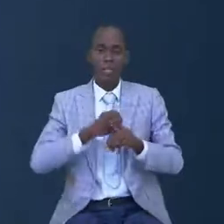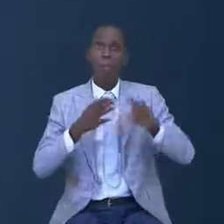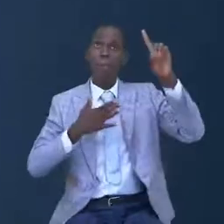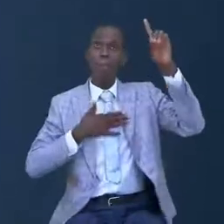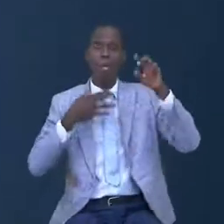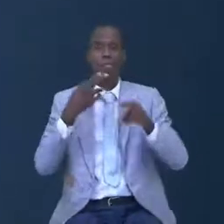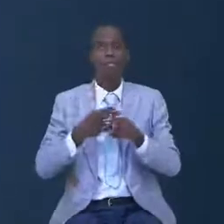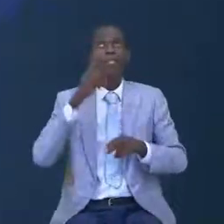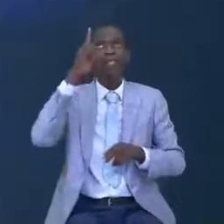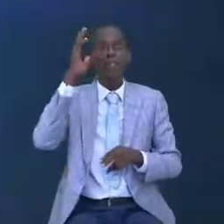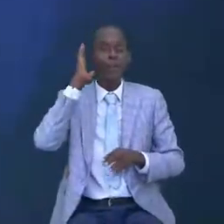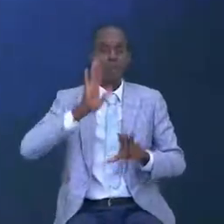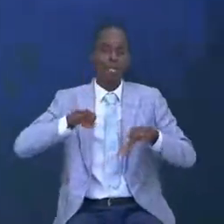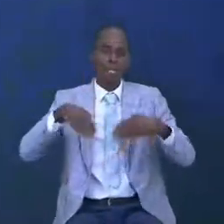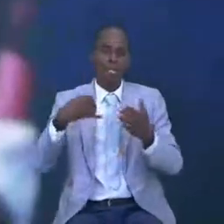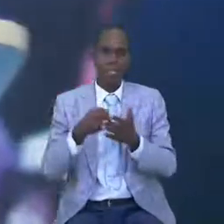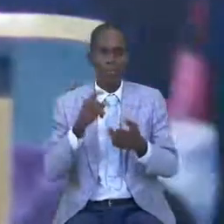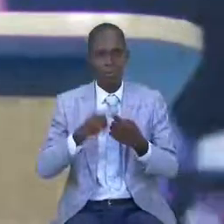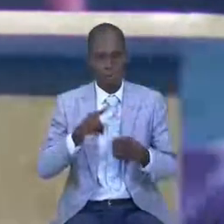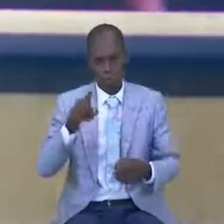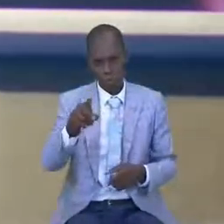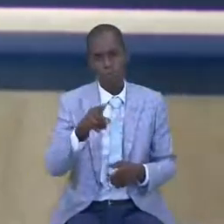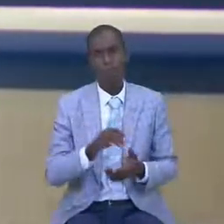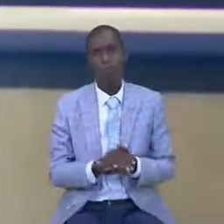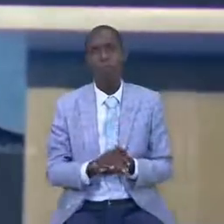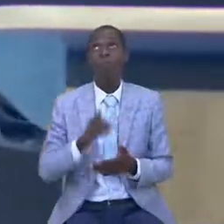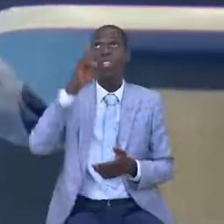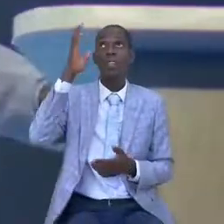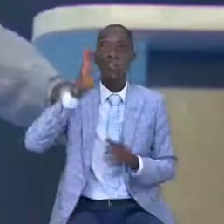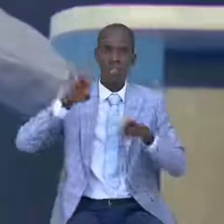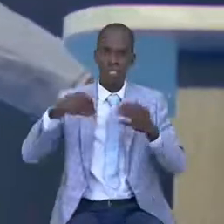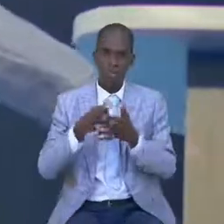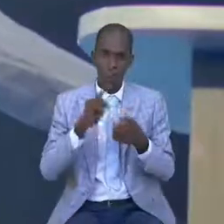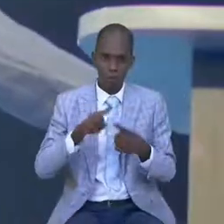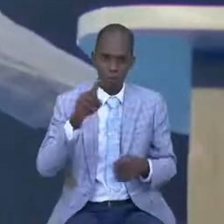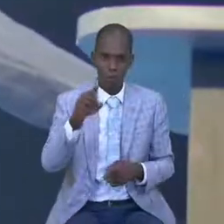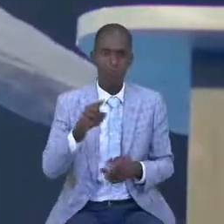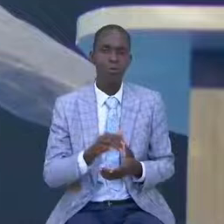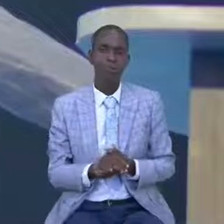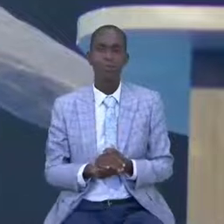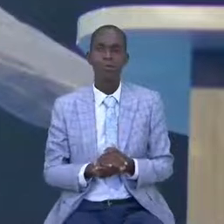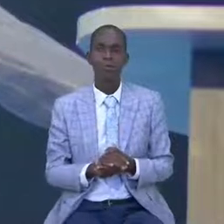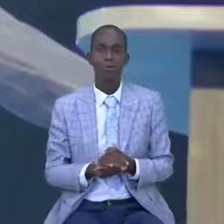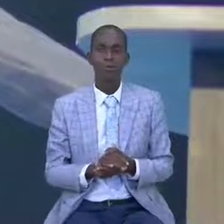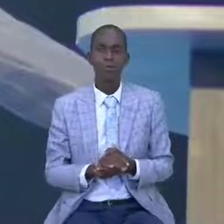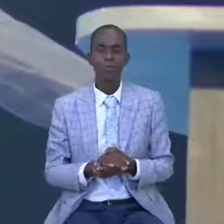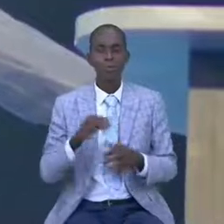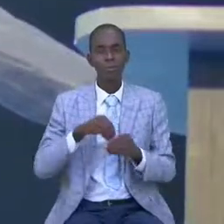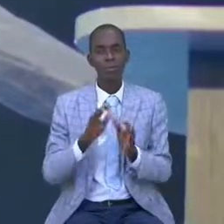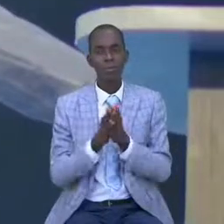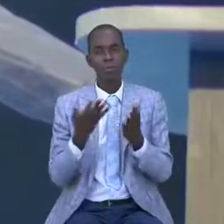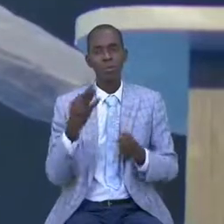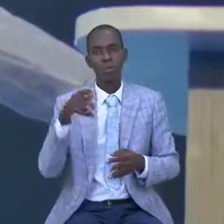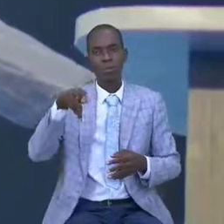Afin que ce que vous demanderez au Père en mon nom, il vous le donne. Il vous